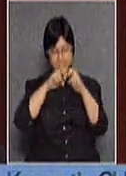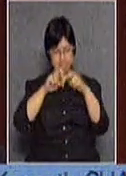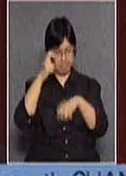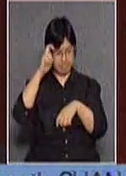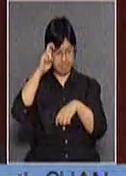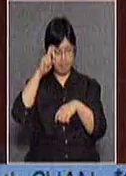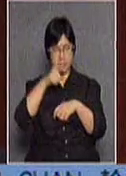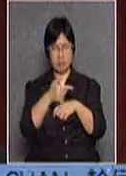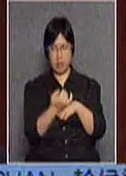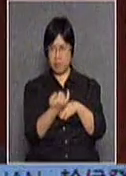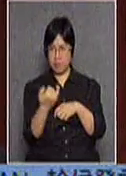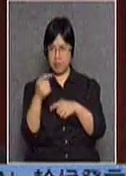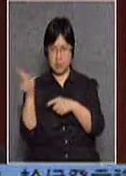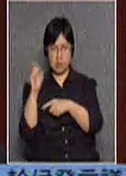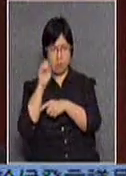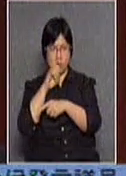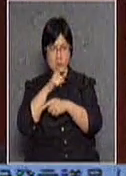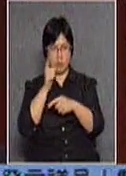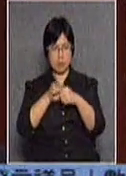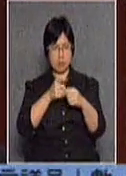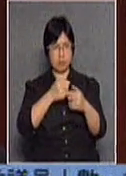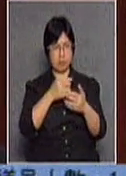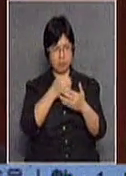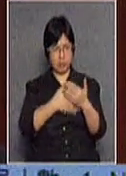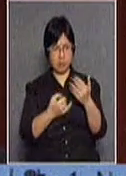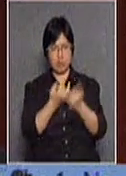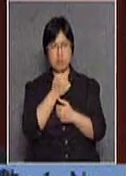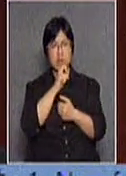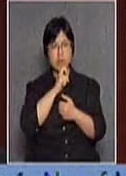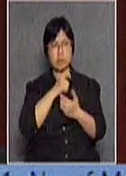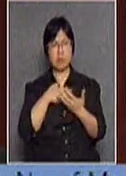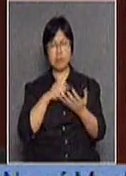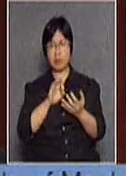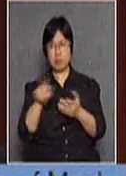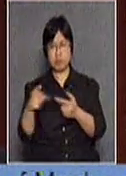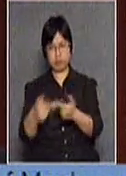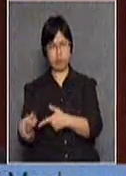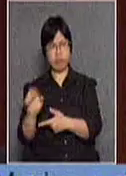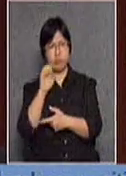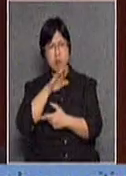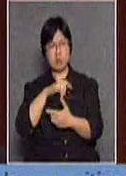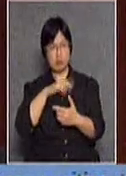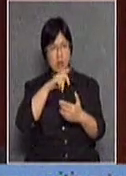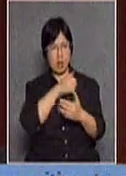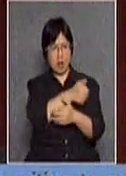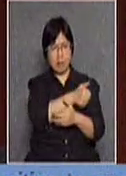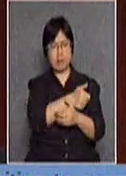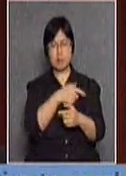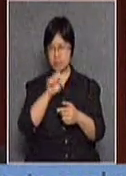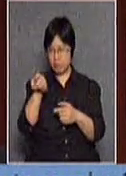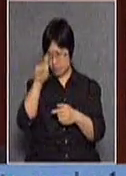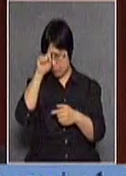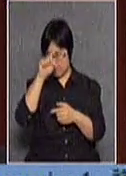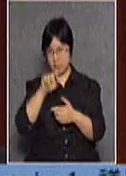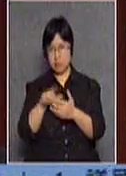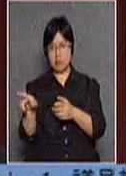是否你的發言的確有違反了議事規則，如果不是我會叫你繼續發言，如果是我就會提醒你，不是